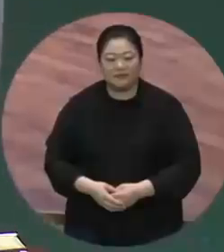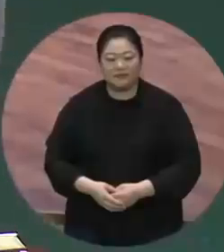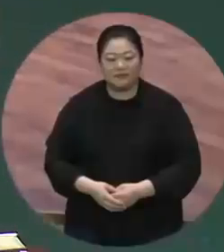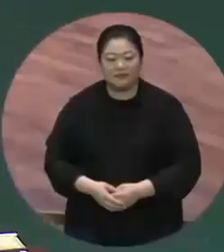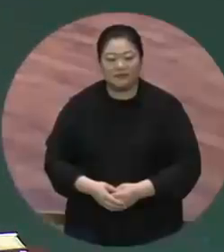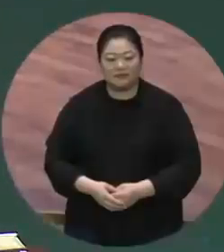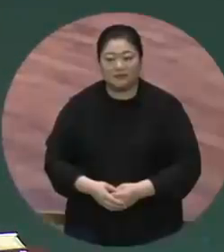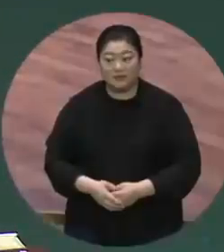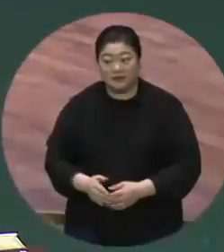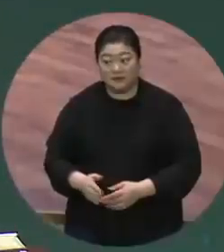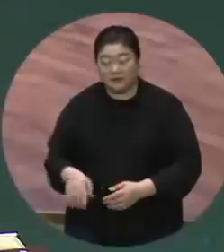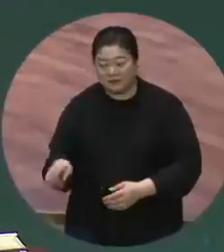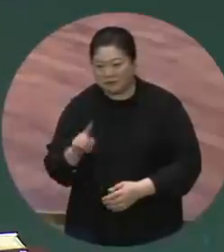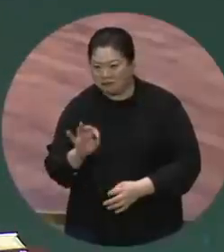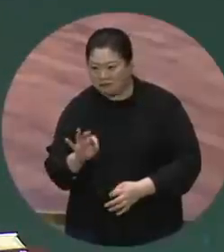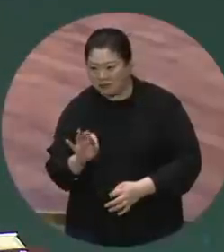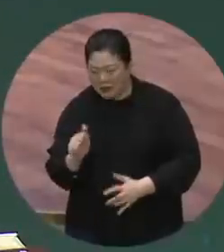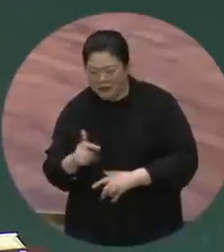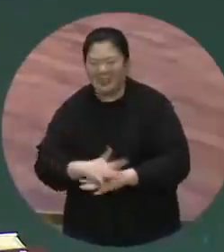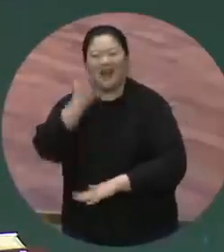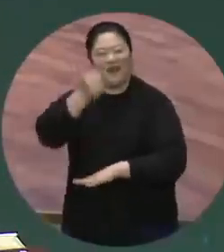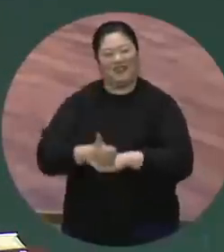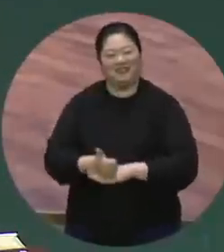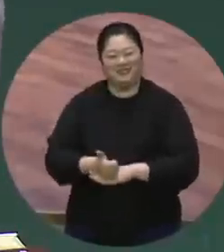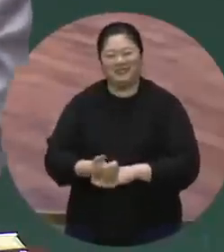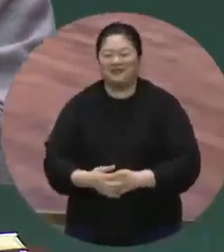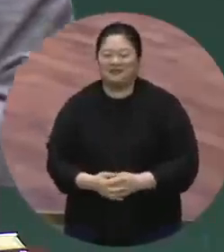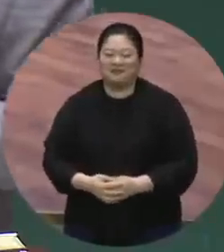결론. 성경에 보면요.